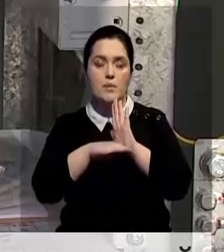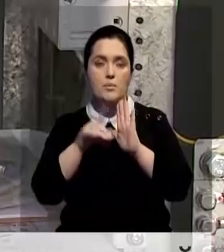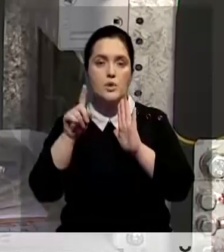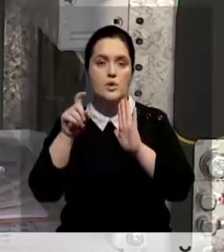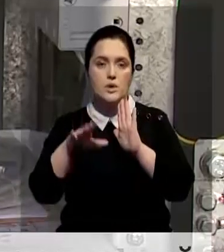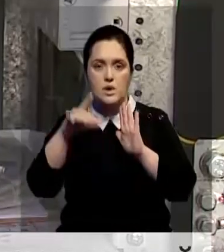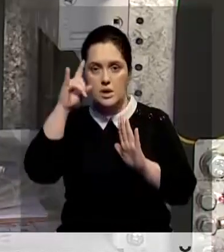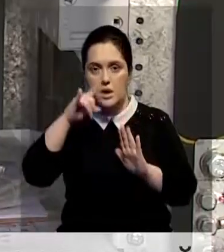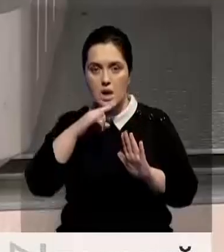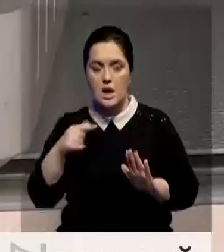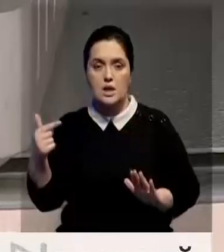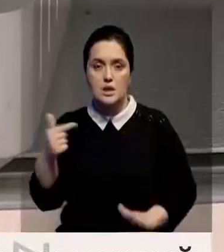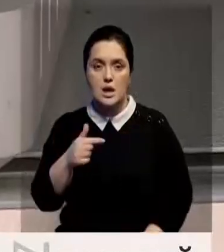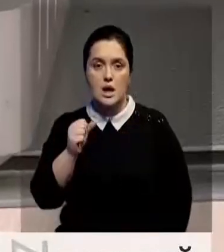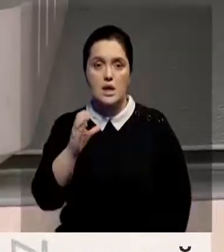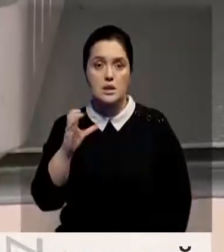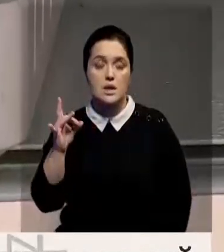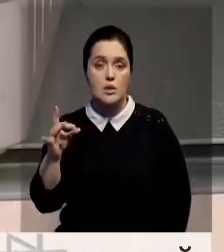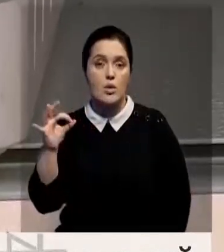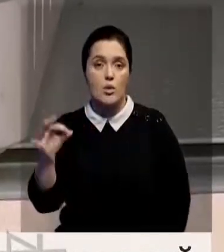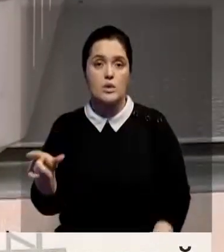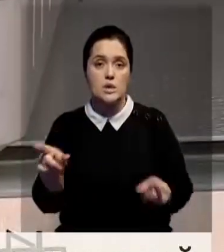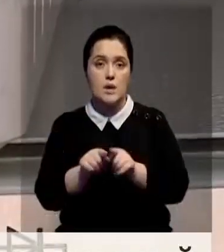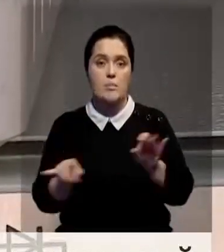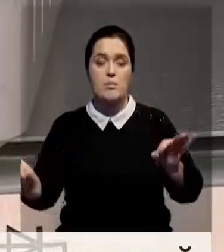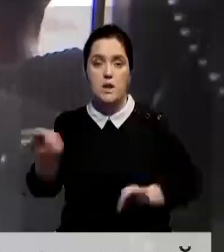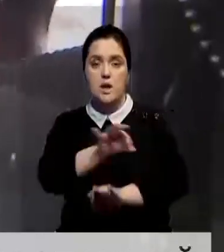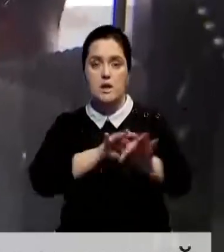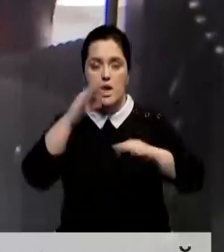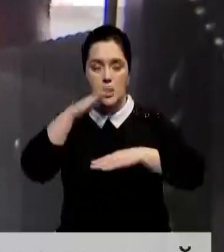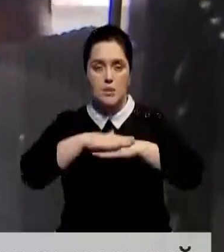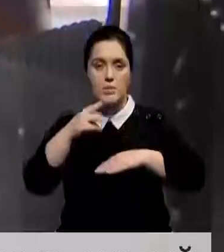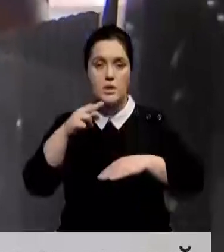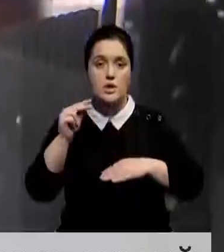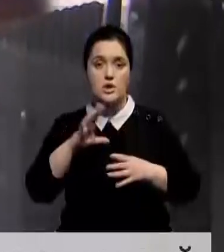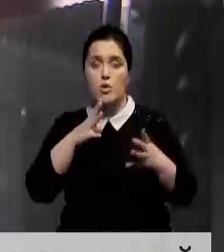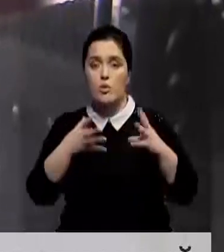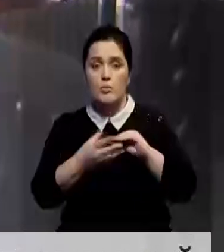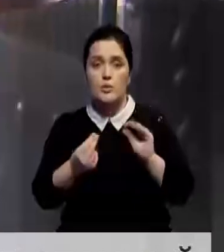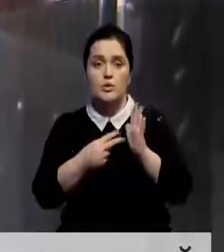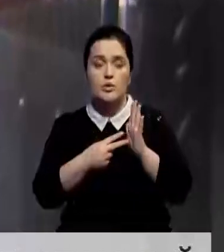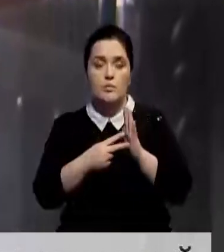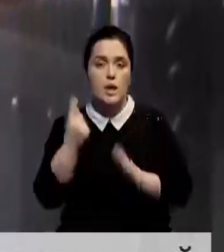тысяч казахстанцев. АСРО – совместный проект Акимата и ДЧС Алматы. Его общая стоимость составляет